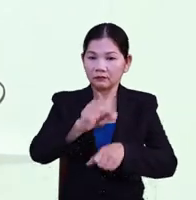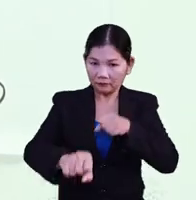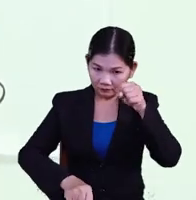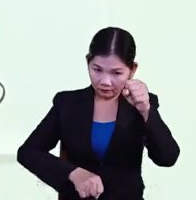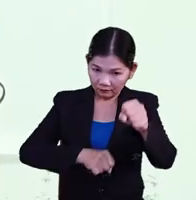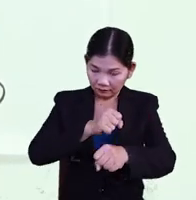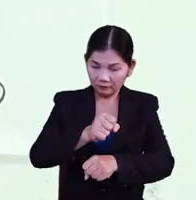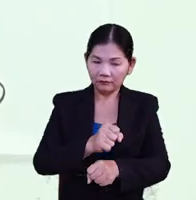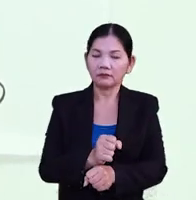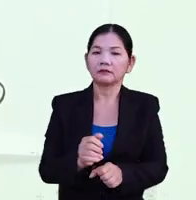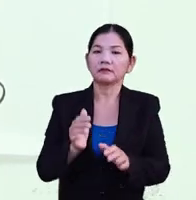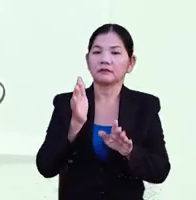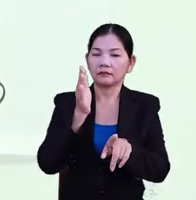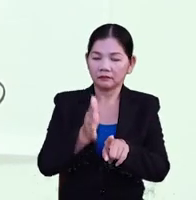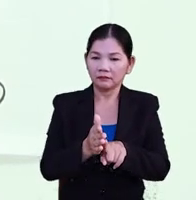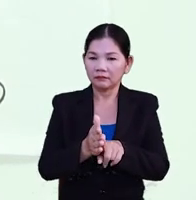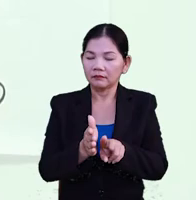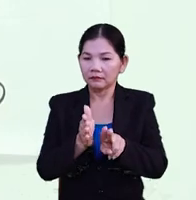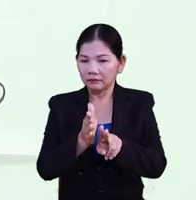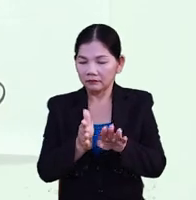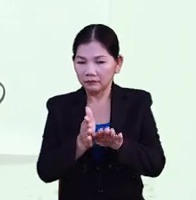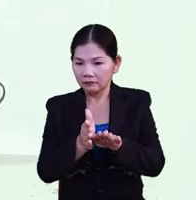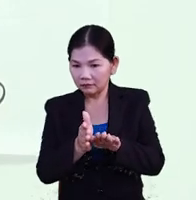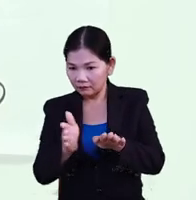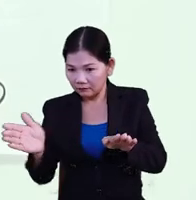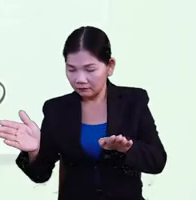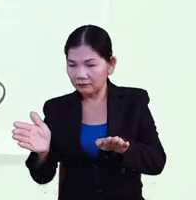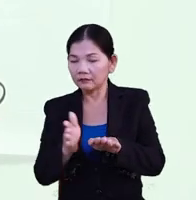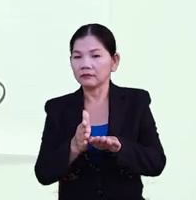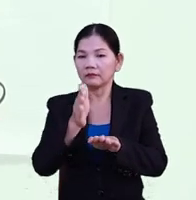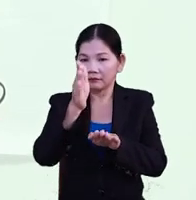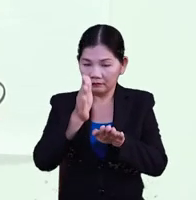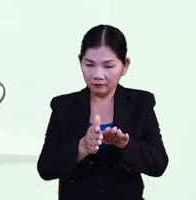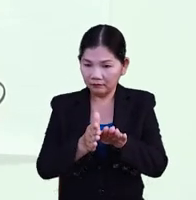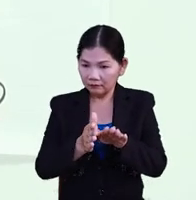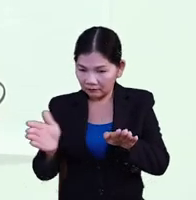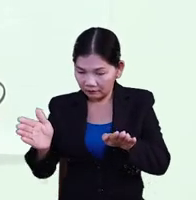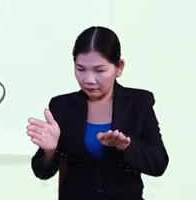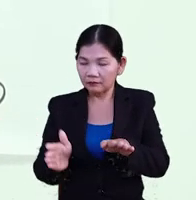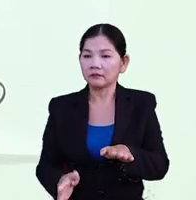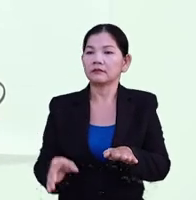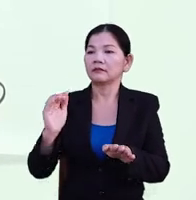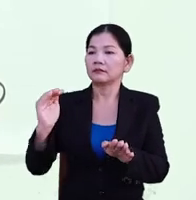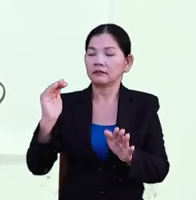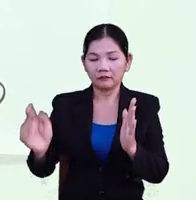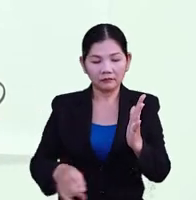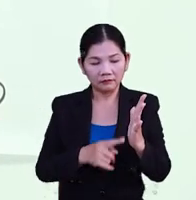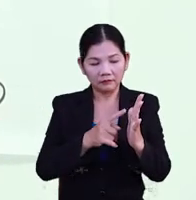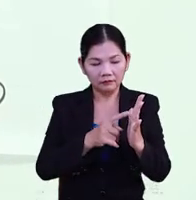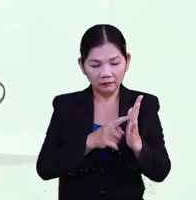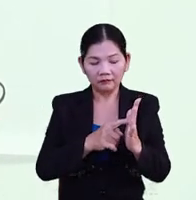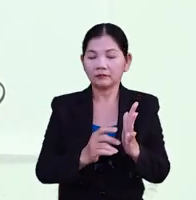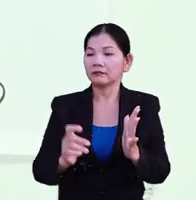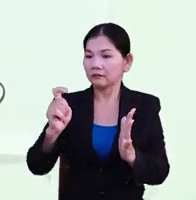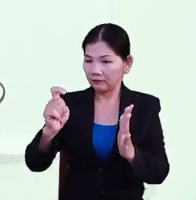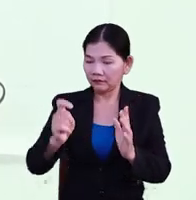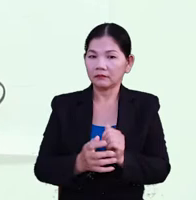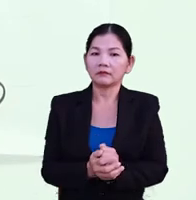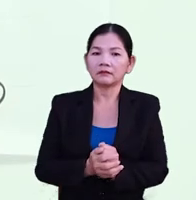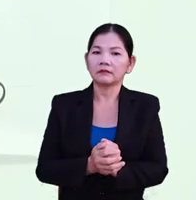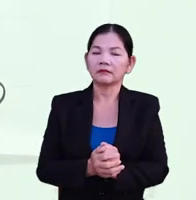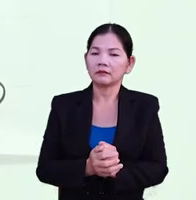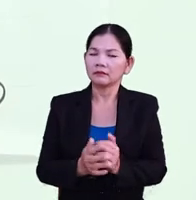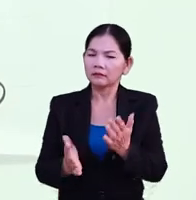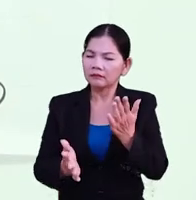ណាសុកម្ដងទៀតតើបូផាជីកកង់នៅខាងណាសុកចា